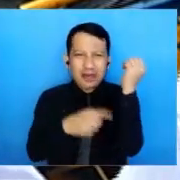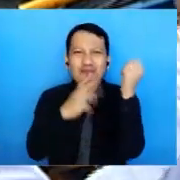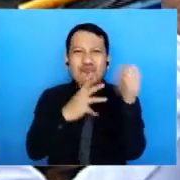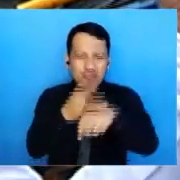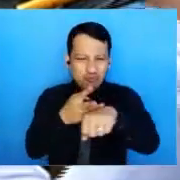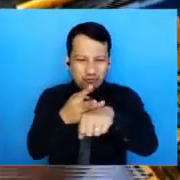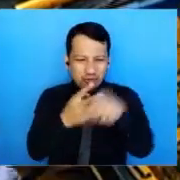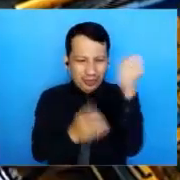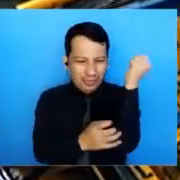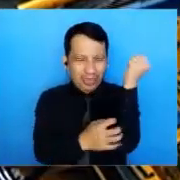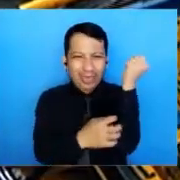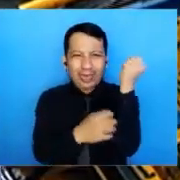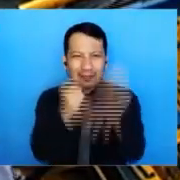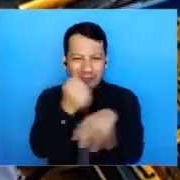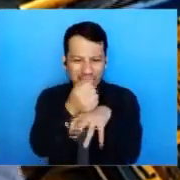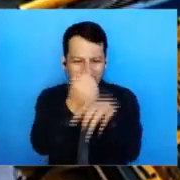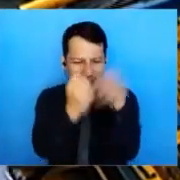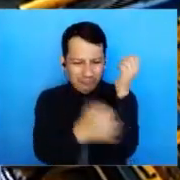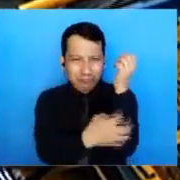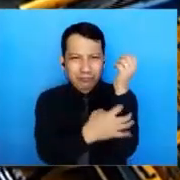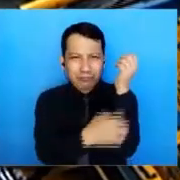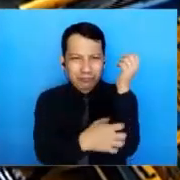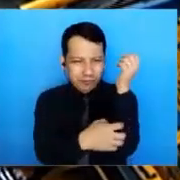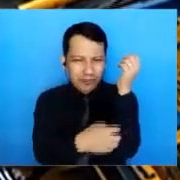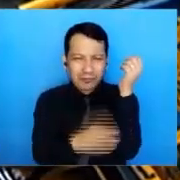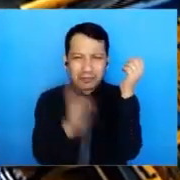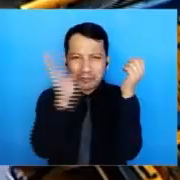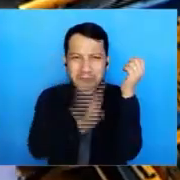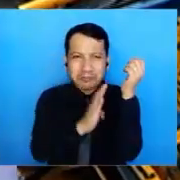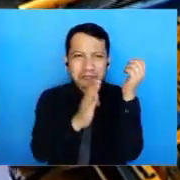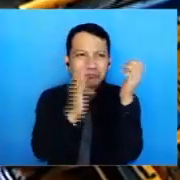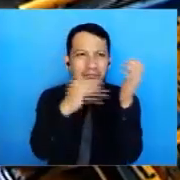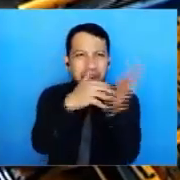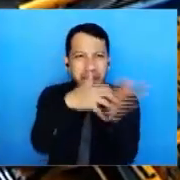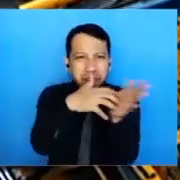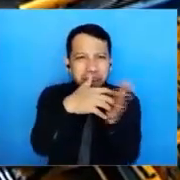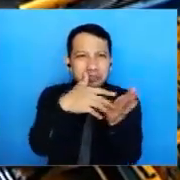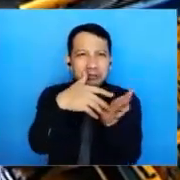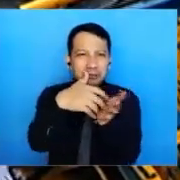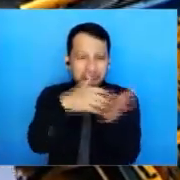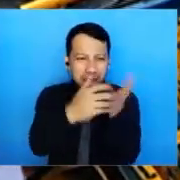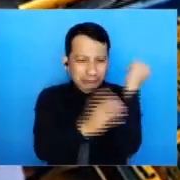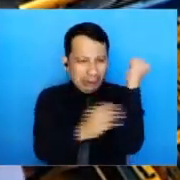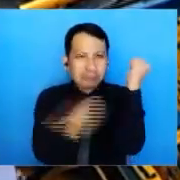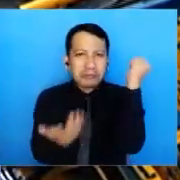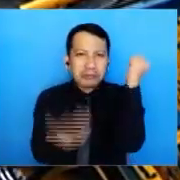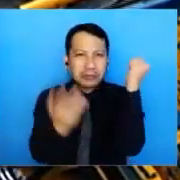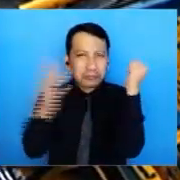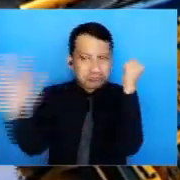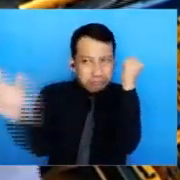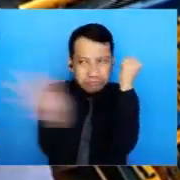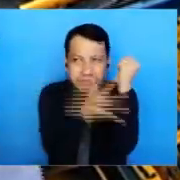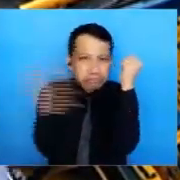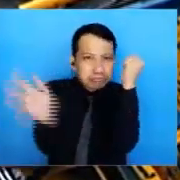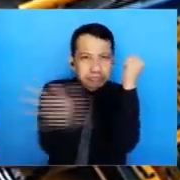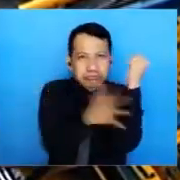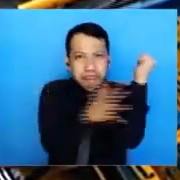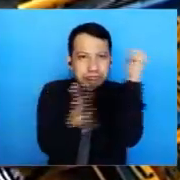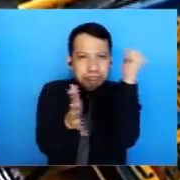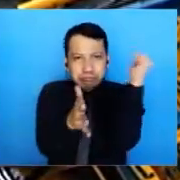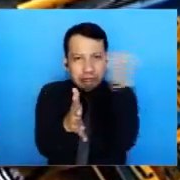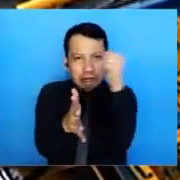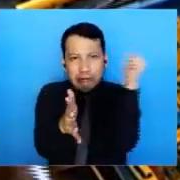Ulan, sabay hangin, kaya po siguro kaya siguro bumagsak. Sobrang lakas ng